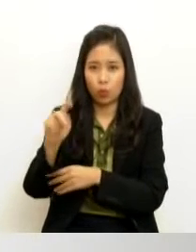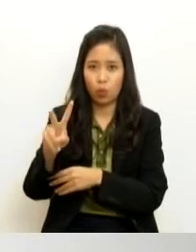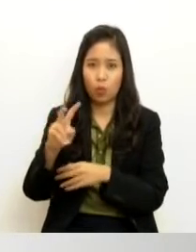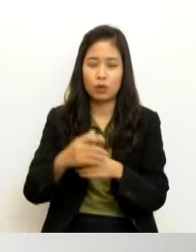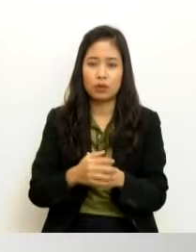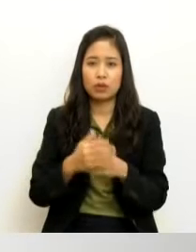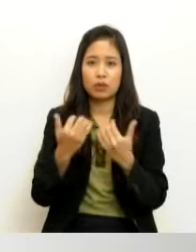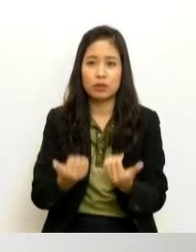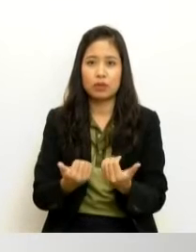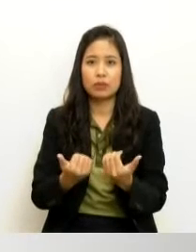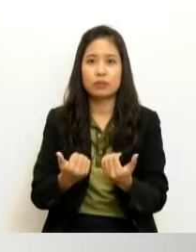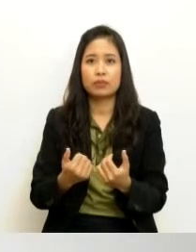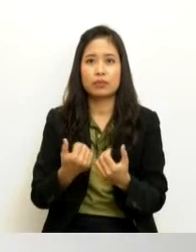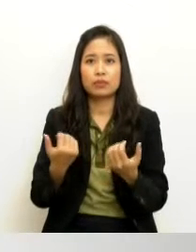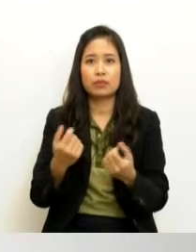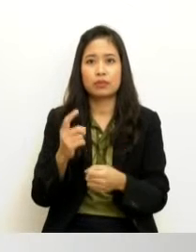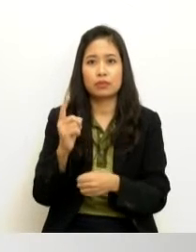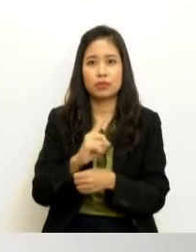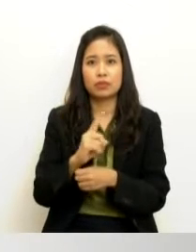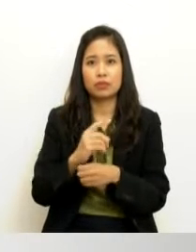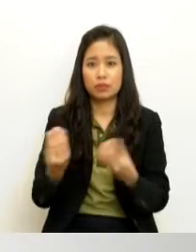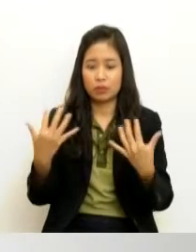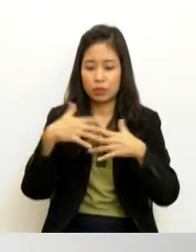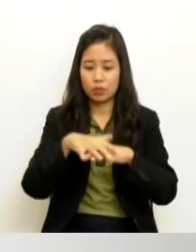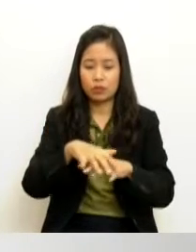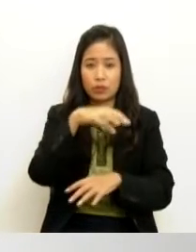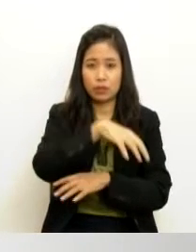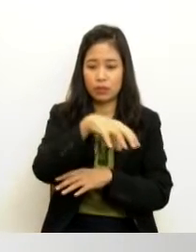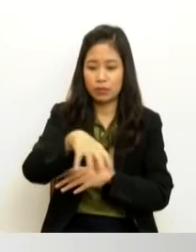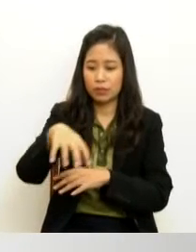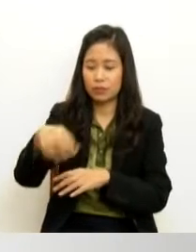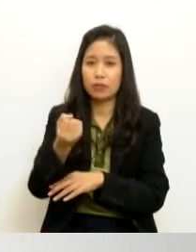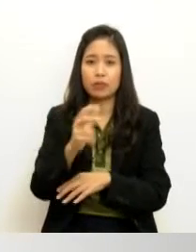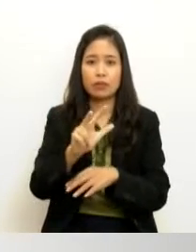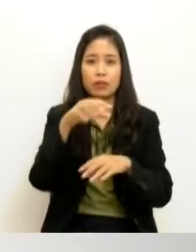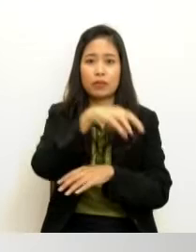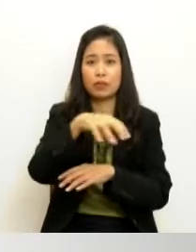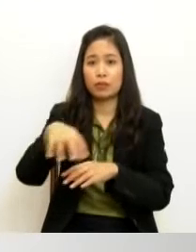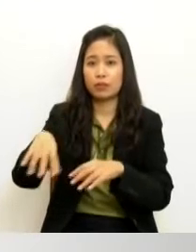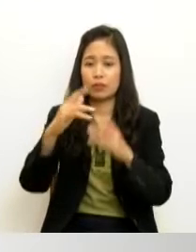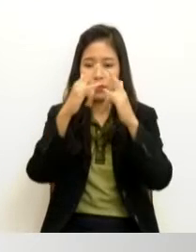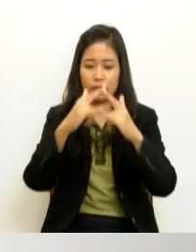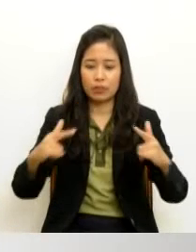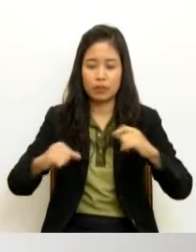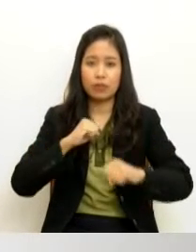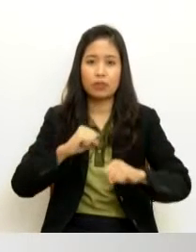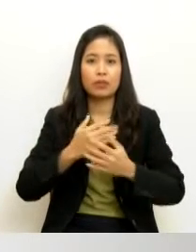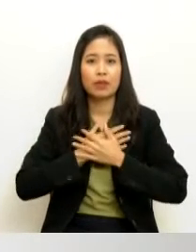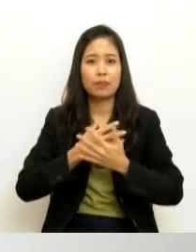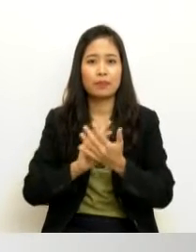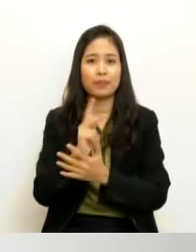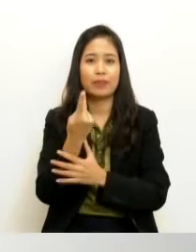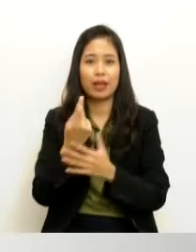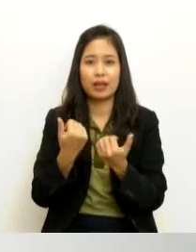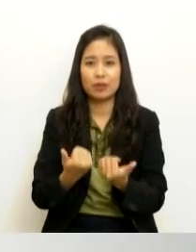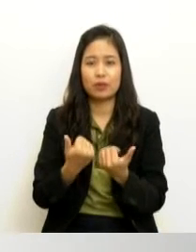ดยสปทค่ะร่วมกับภาคีเครือข่าย13องค์กรนะคะในการจัดกิจกรรมค่ายเยาวชนรักพงไพค่ะเฉลิมพระเกีย